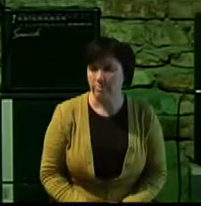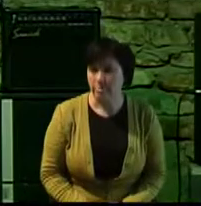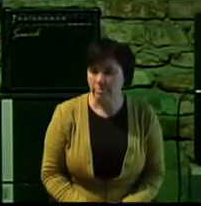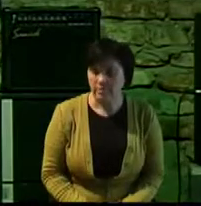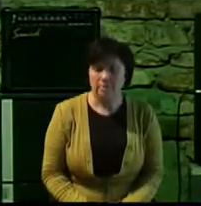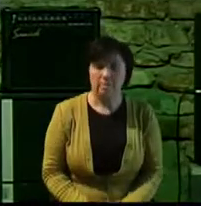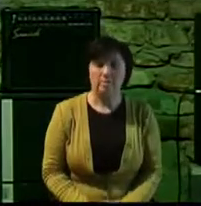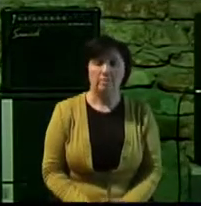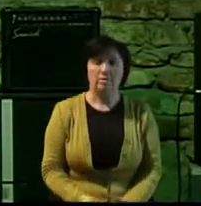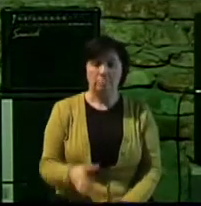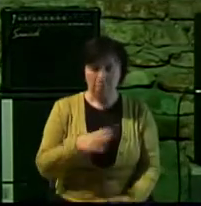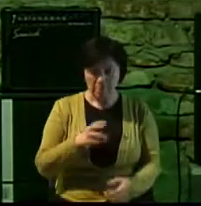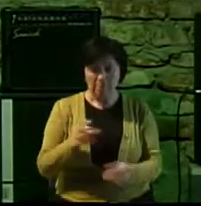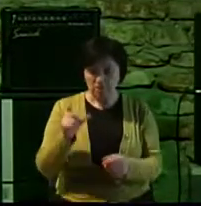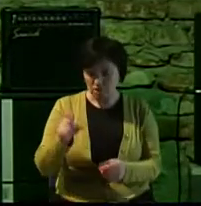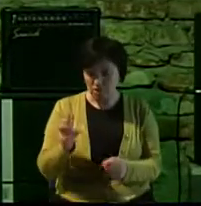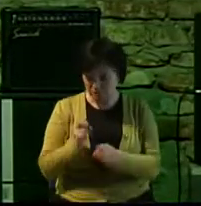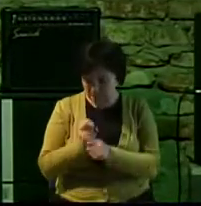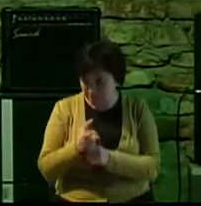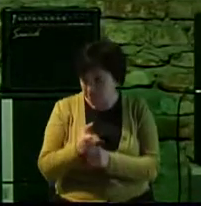от нас».